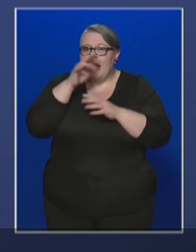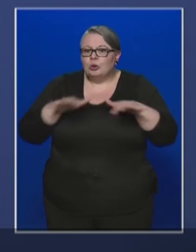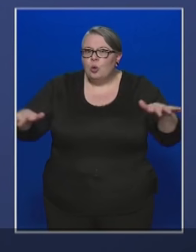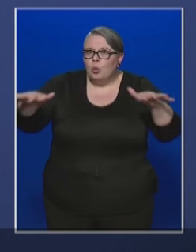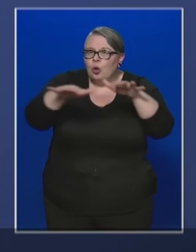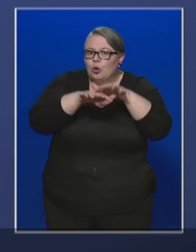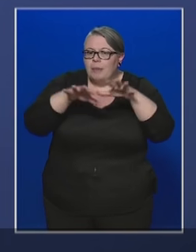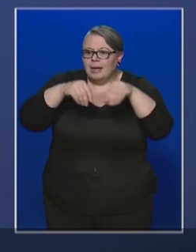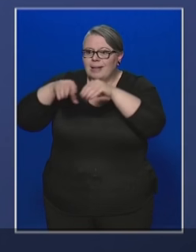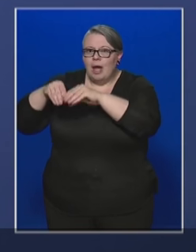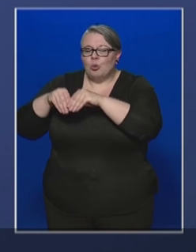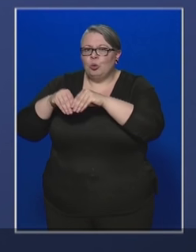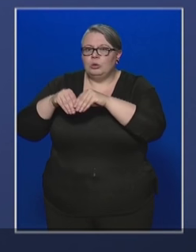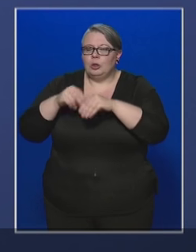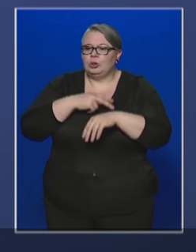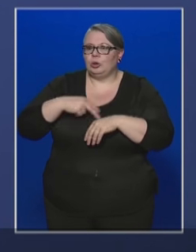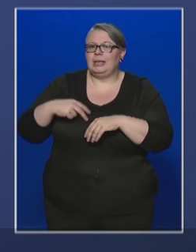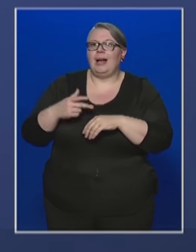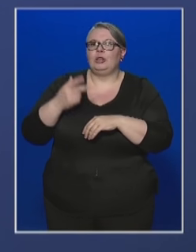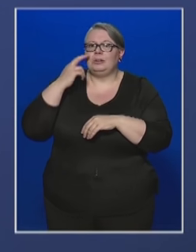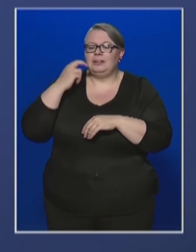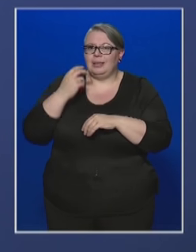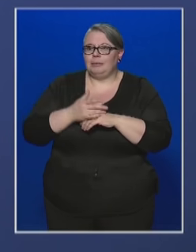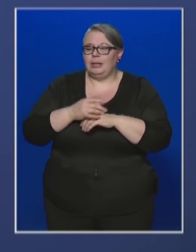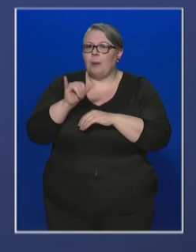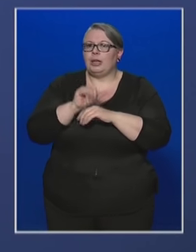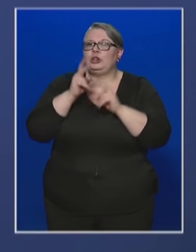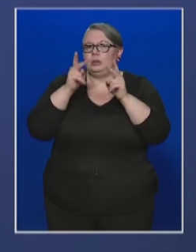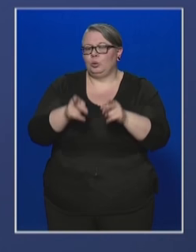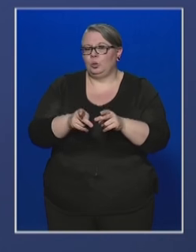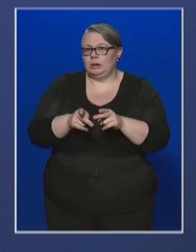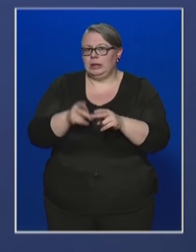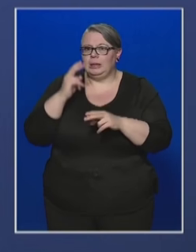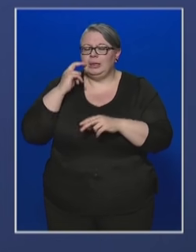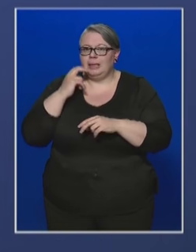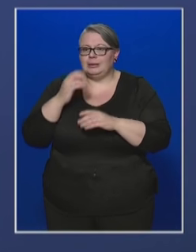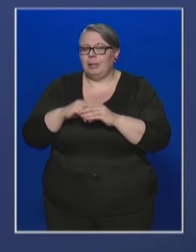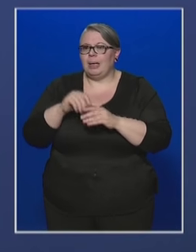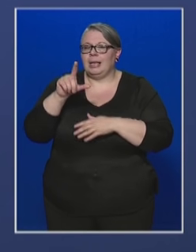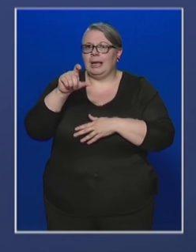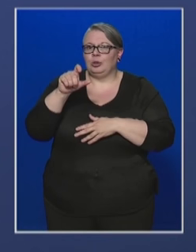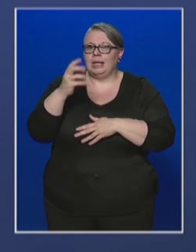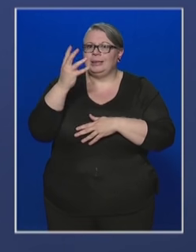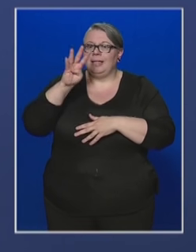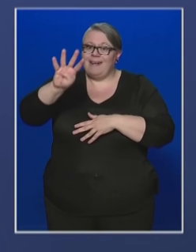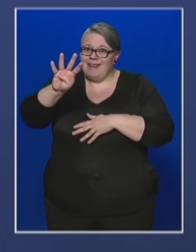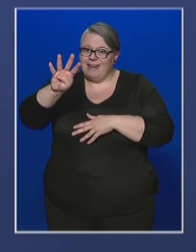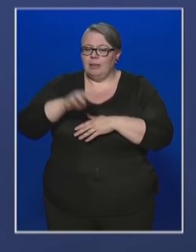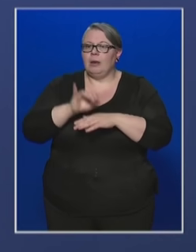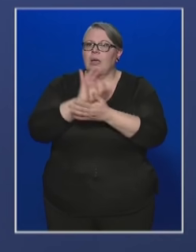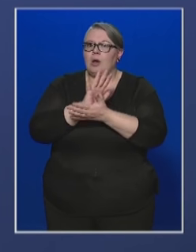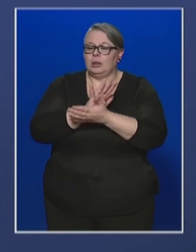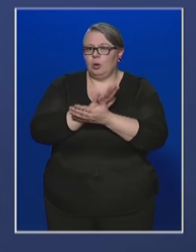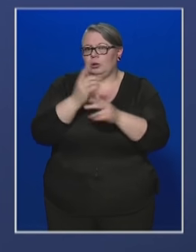látókörünkbe került szociális intézmény, a Pesti úti intézményben 204